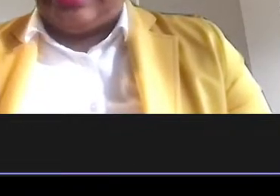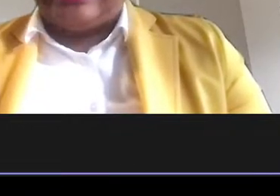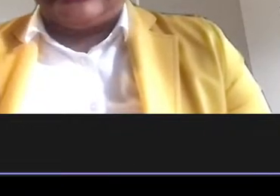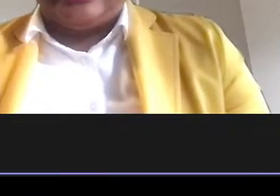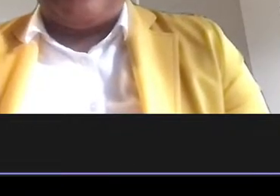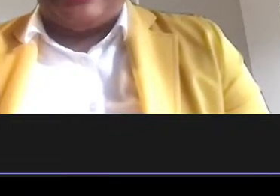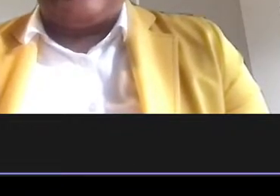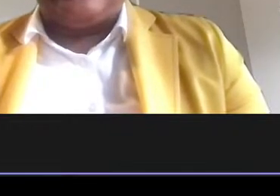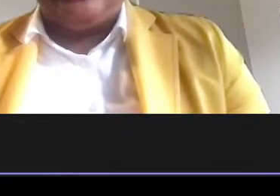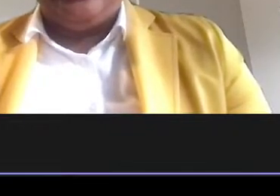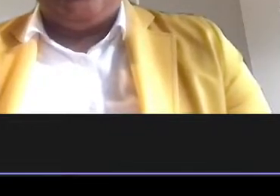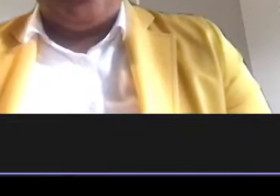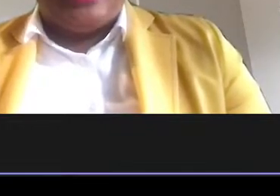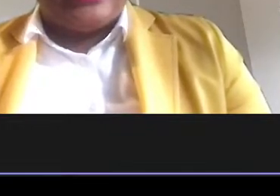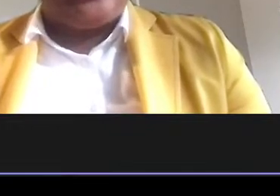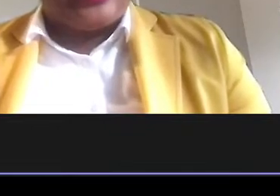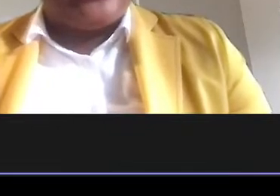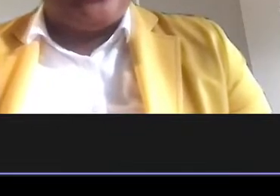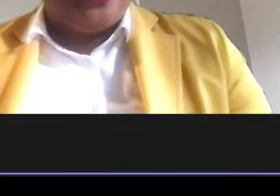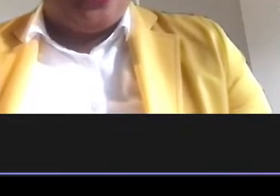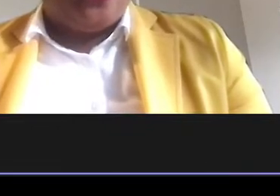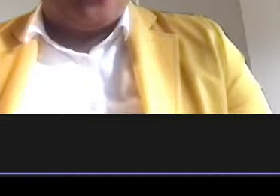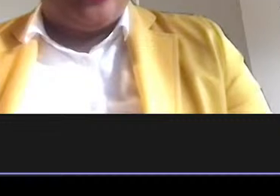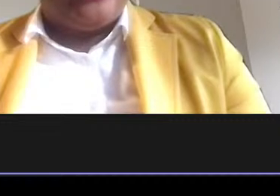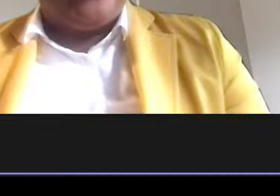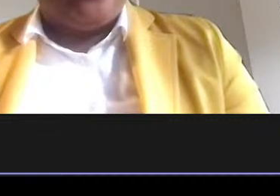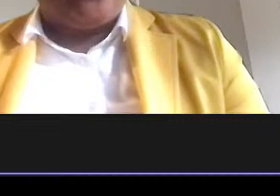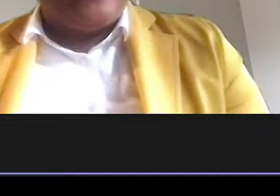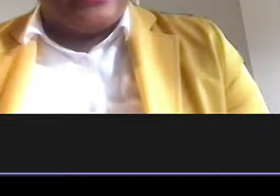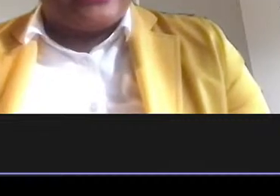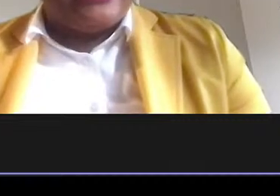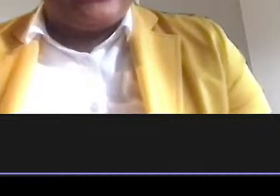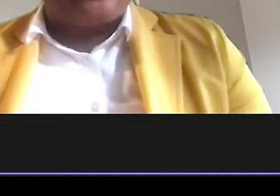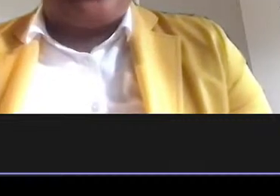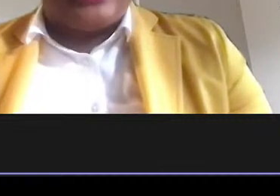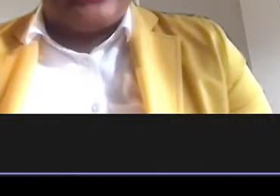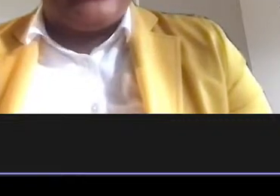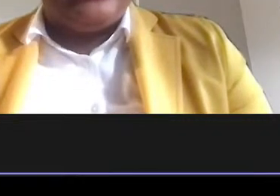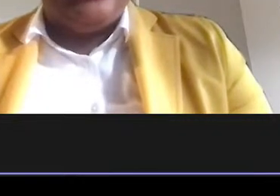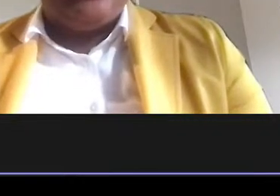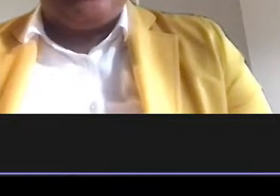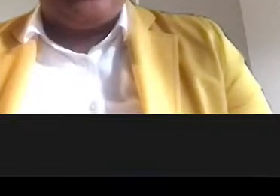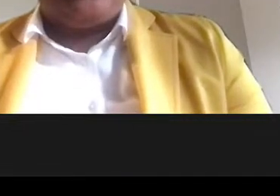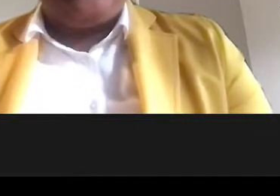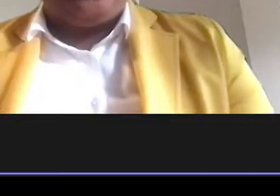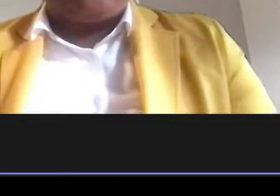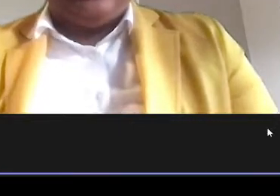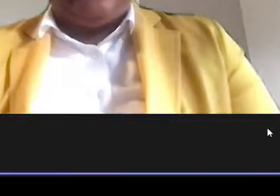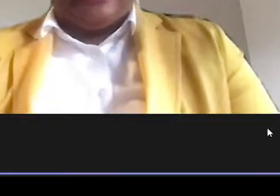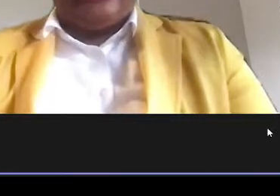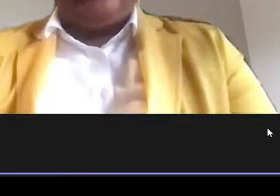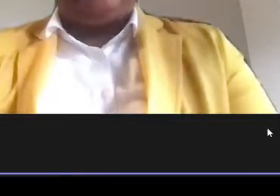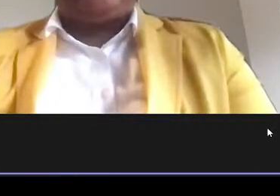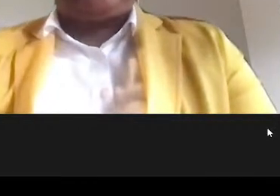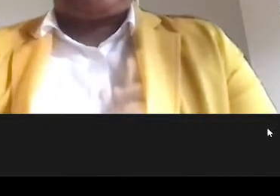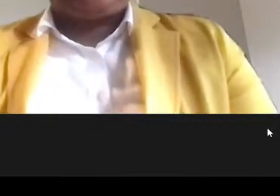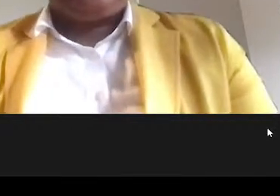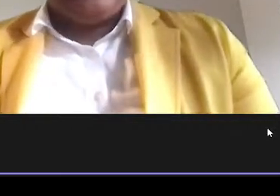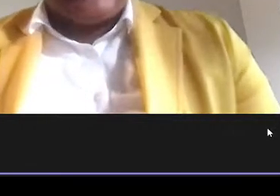nje ugesi namanzi noma kanjani. Okubeka engcupheni